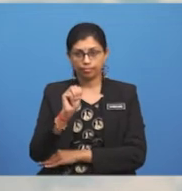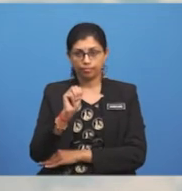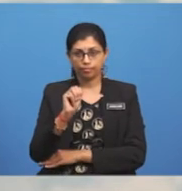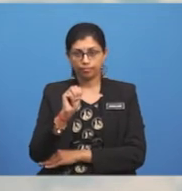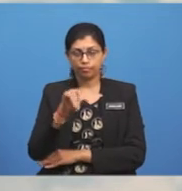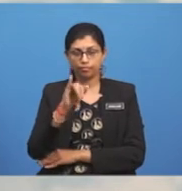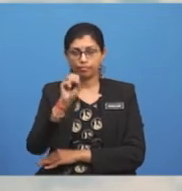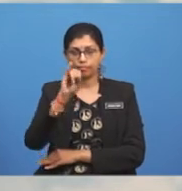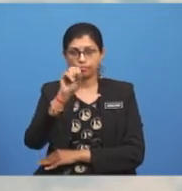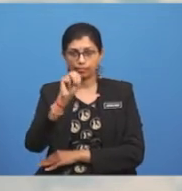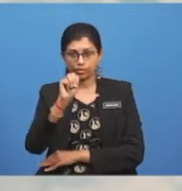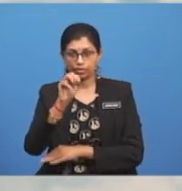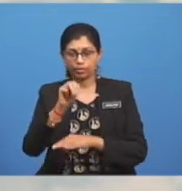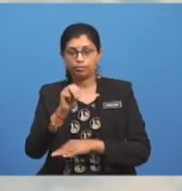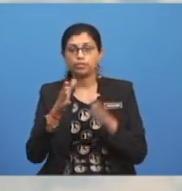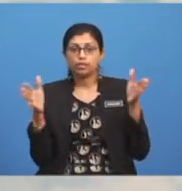5.97 darab